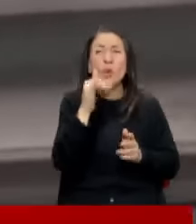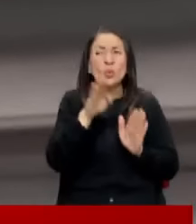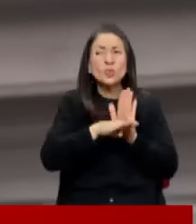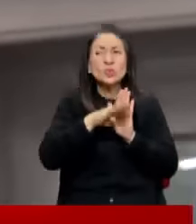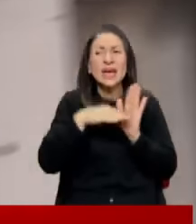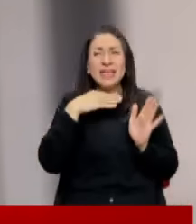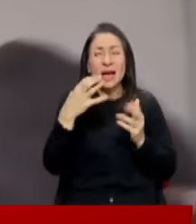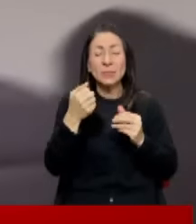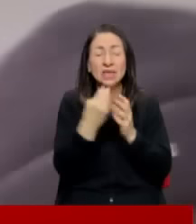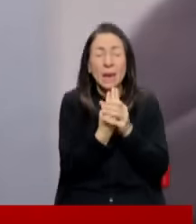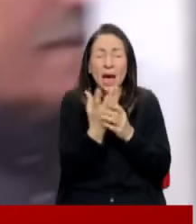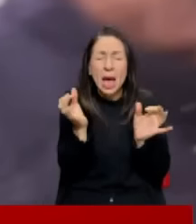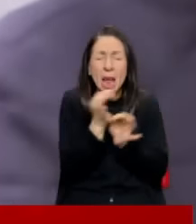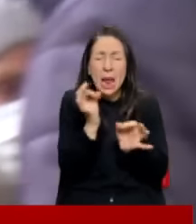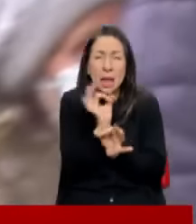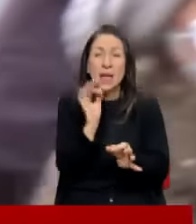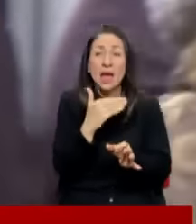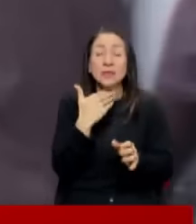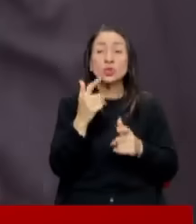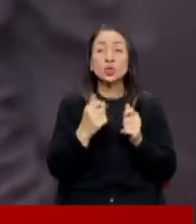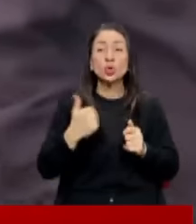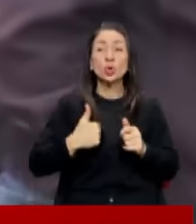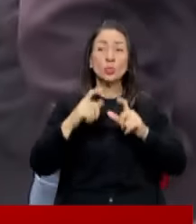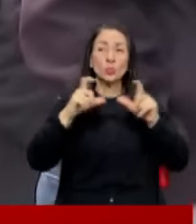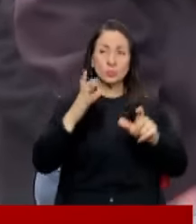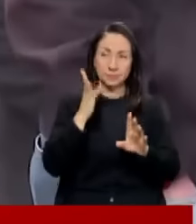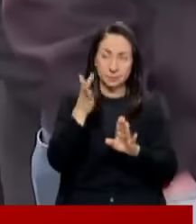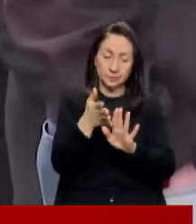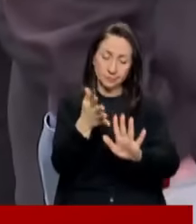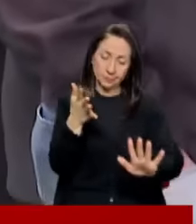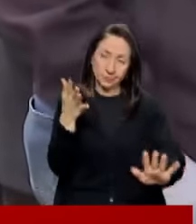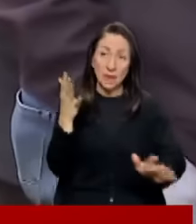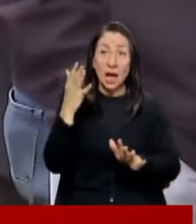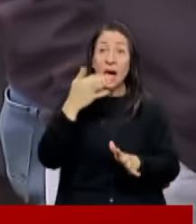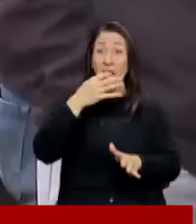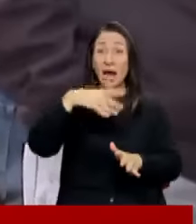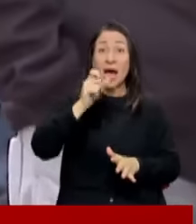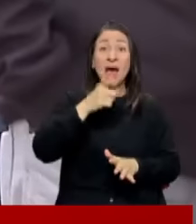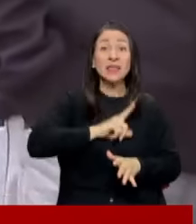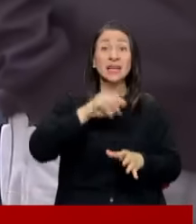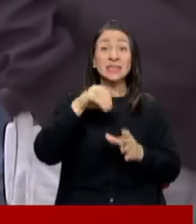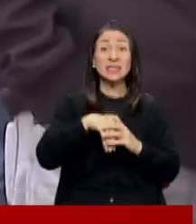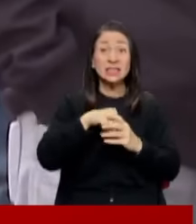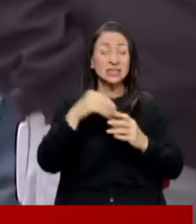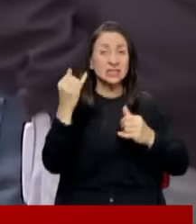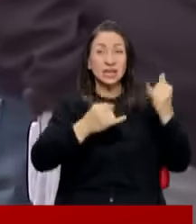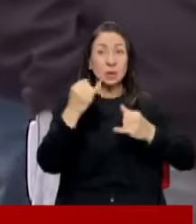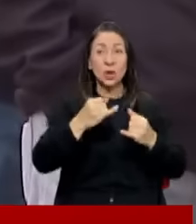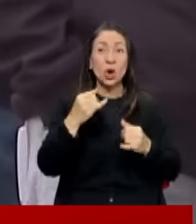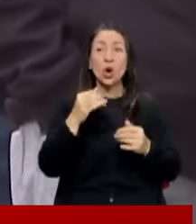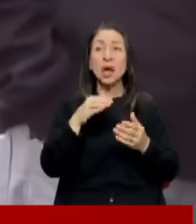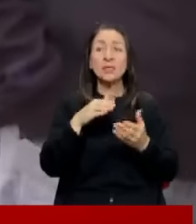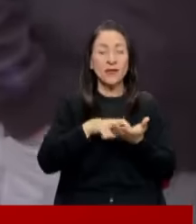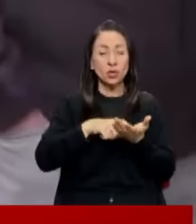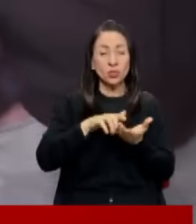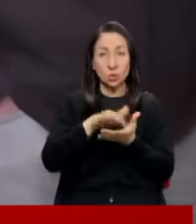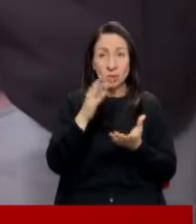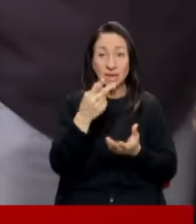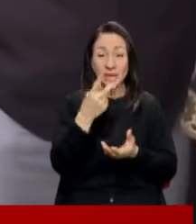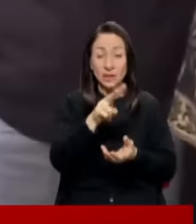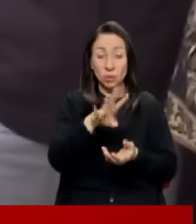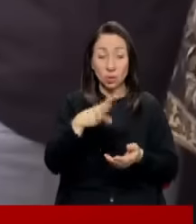et alabilmek için sabahın erken saatlerinde et süt kurumunda sıraya girerken başkentte adaylar arasındaki polemiğin adı but oldu.